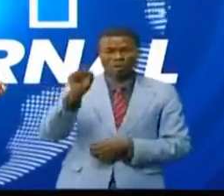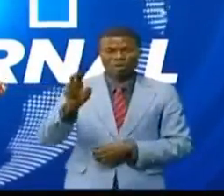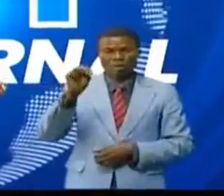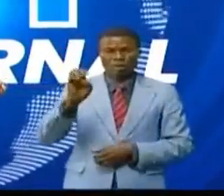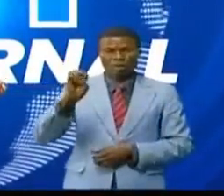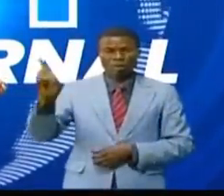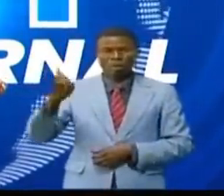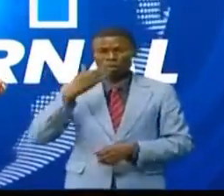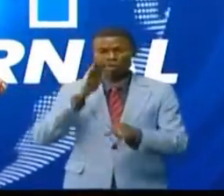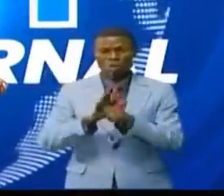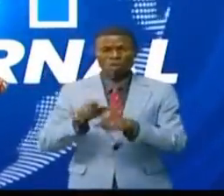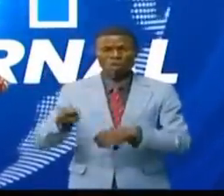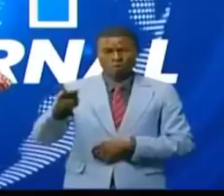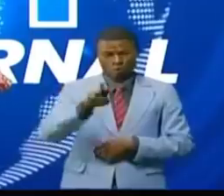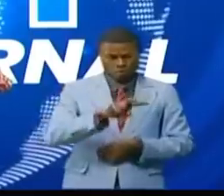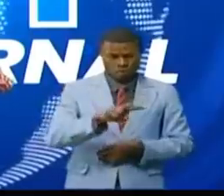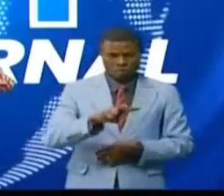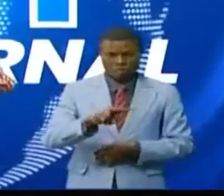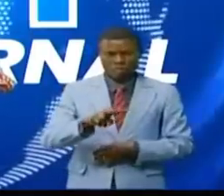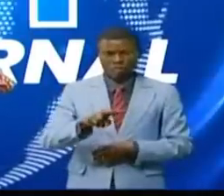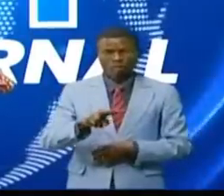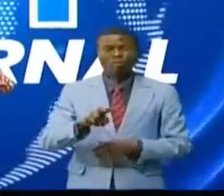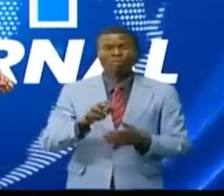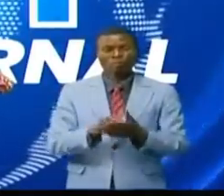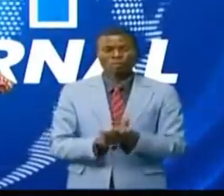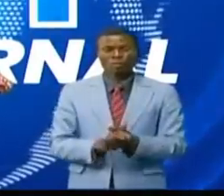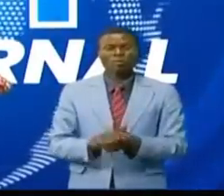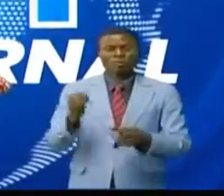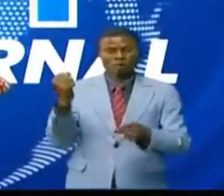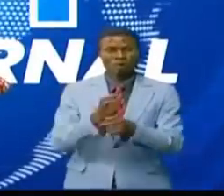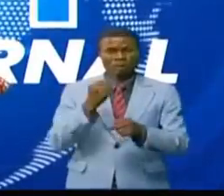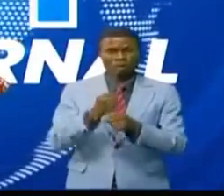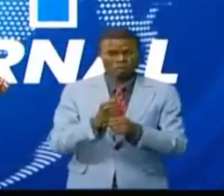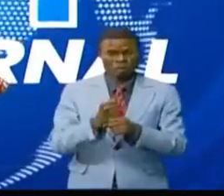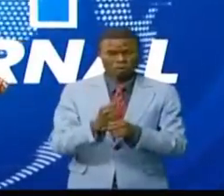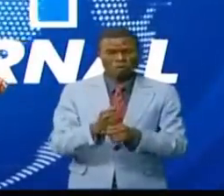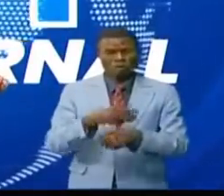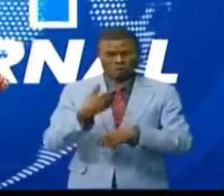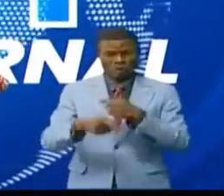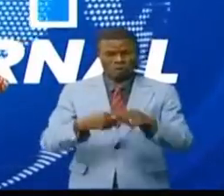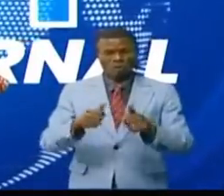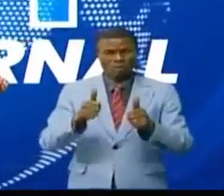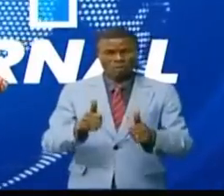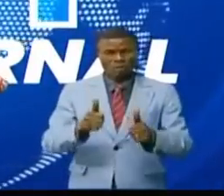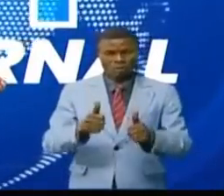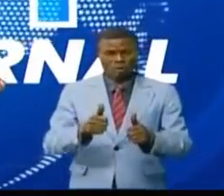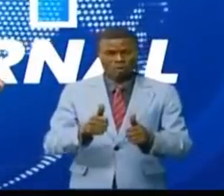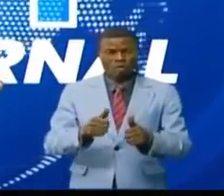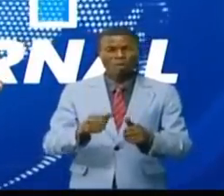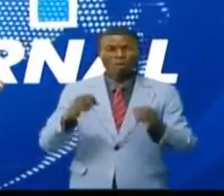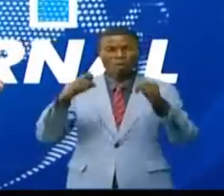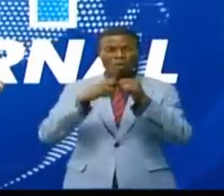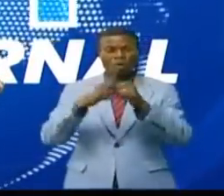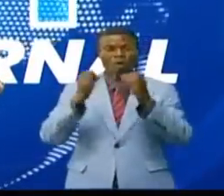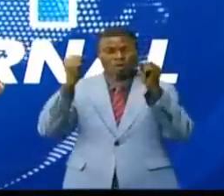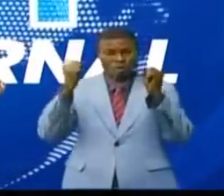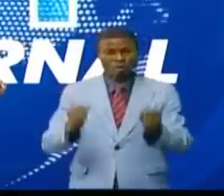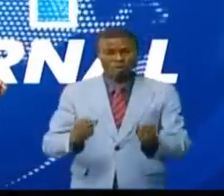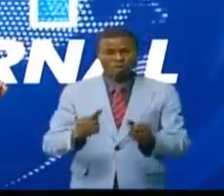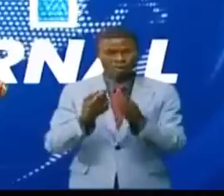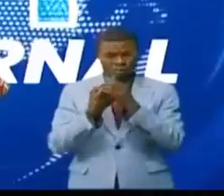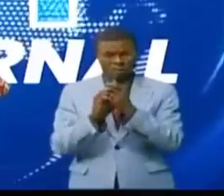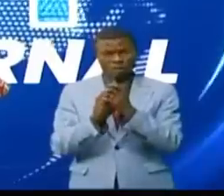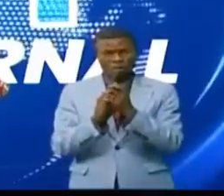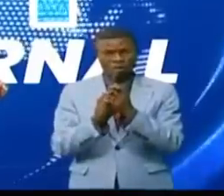les clients concernés que les travaux se dérouleront normalement et la stabilisation de la situation